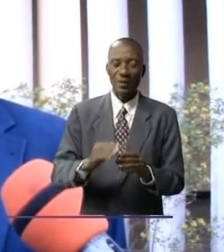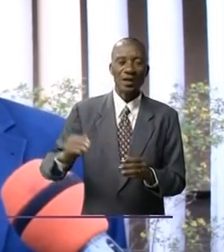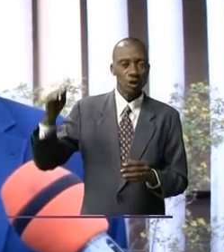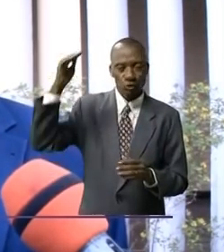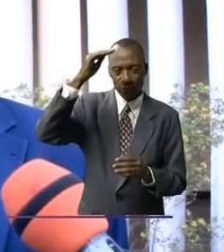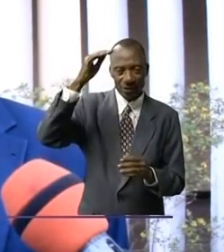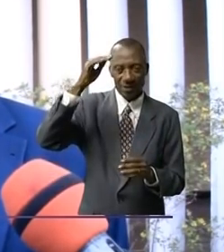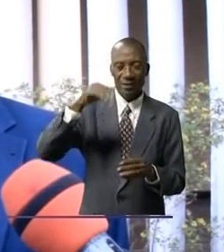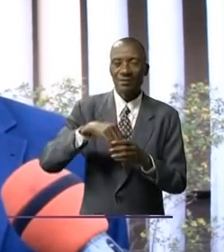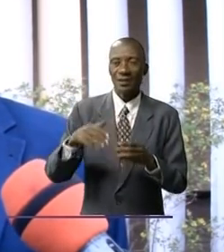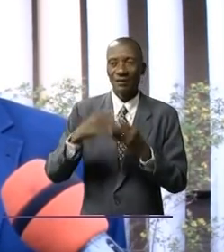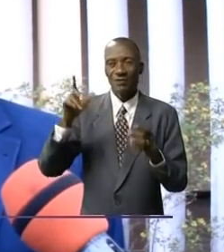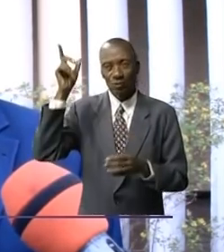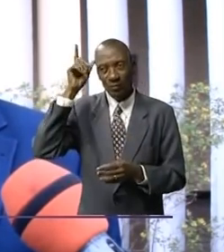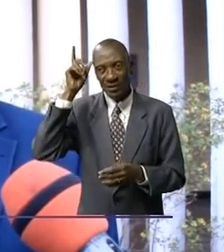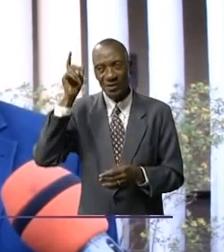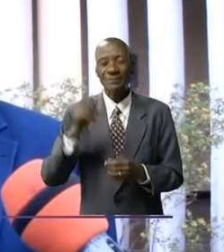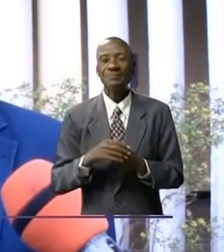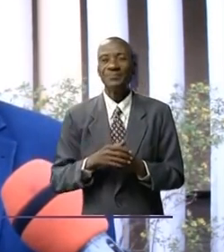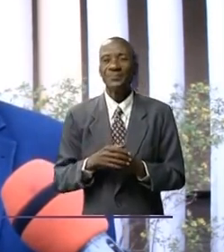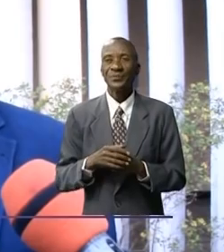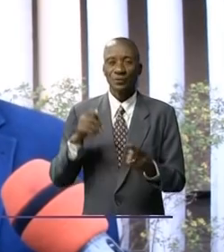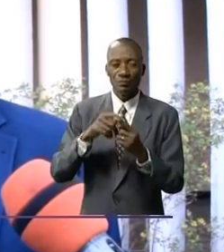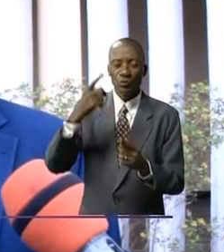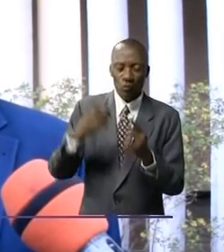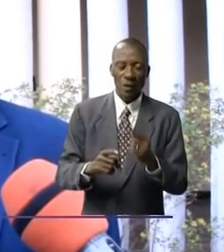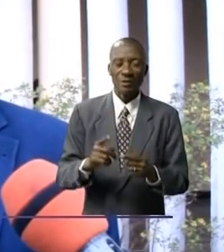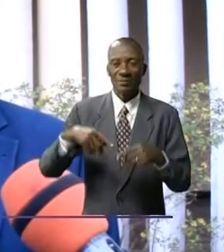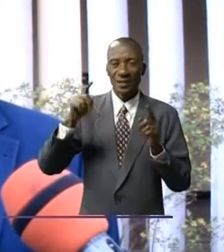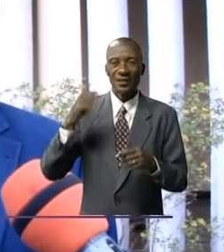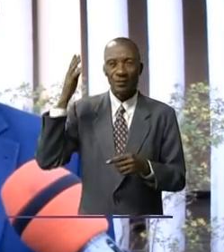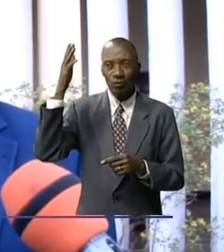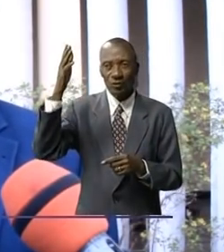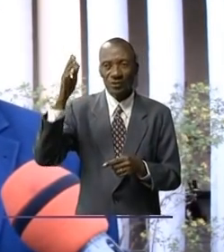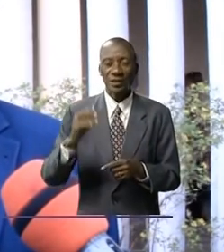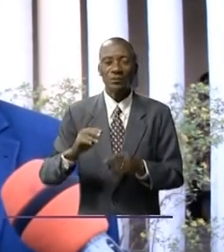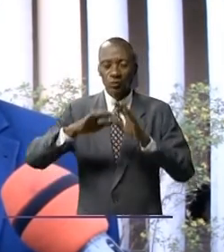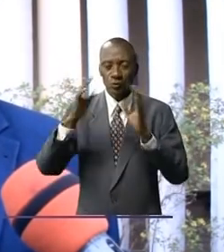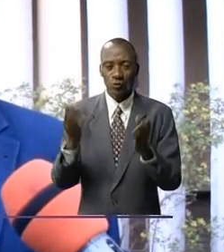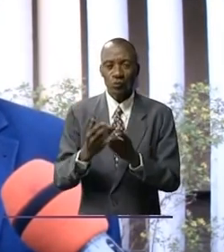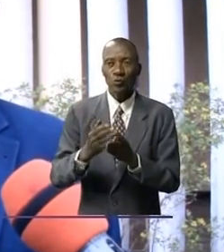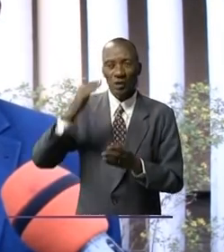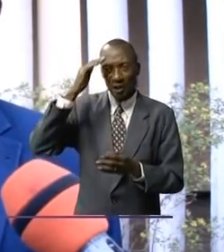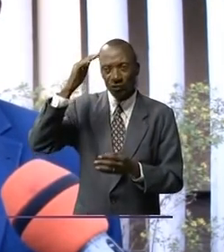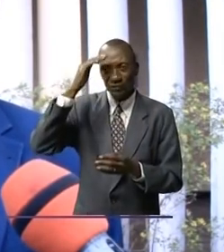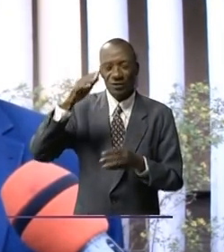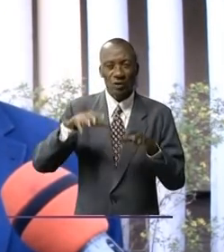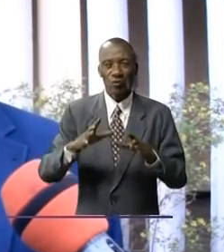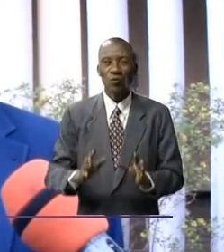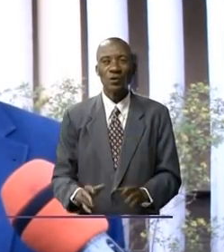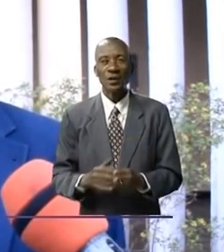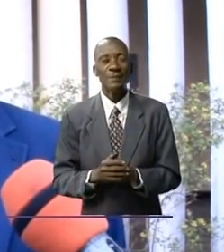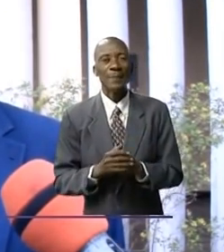recommandations phares des états généraux, c'est qu'à partir de l'année prochaine, les établissements universitaires congolais commencent